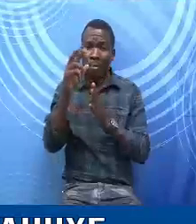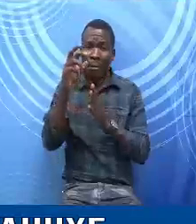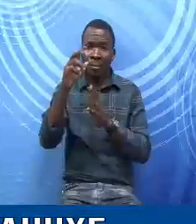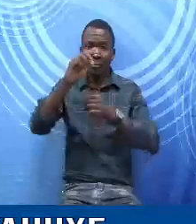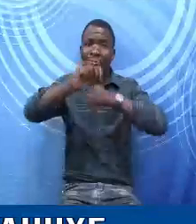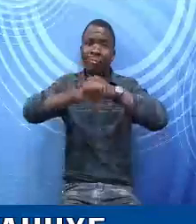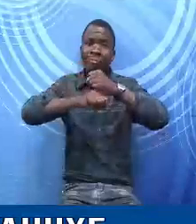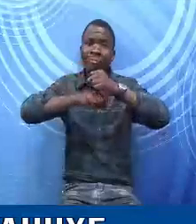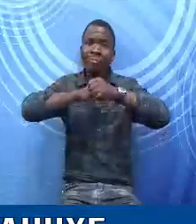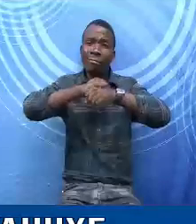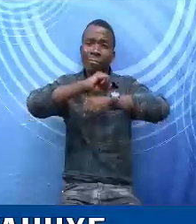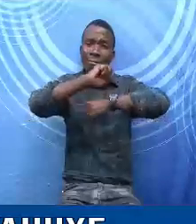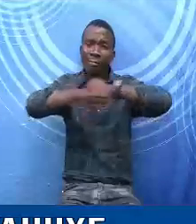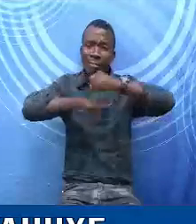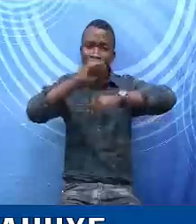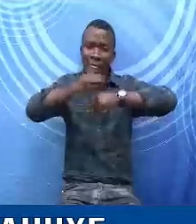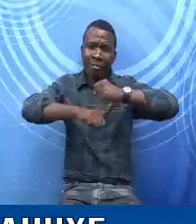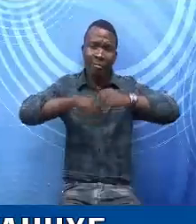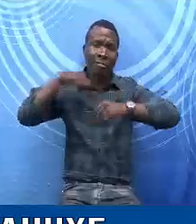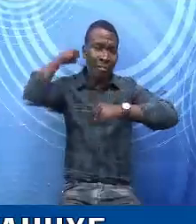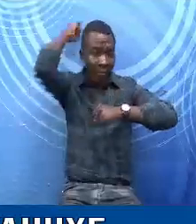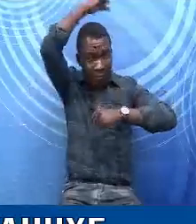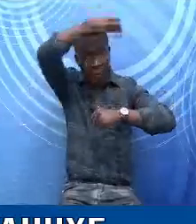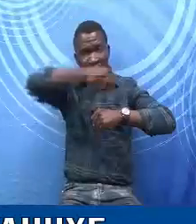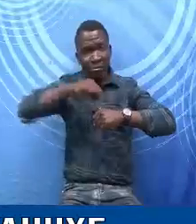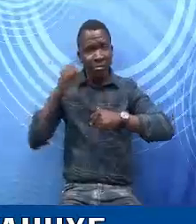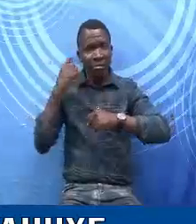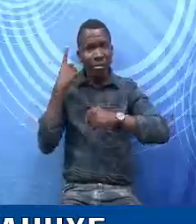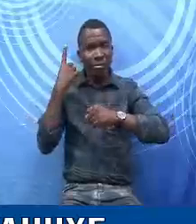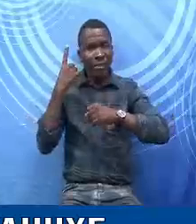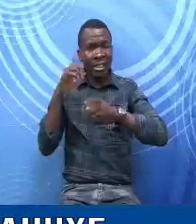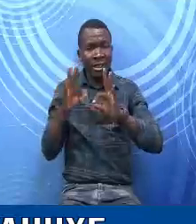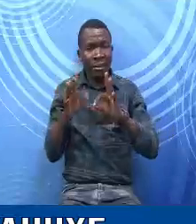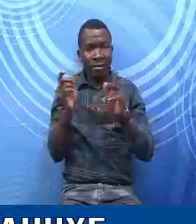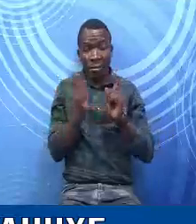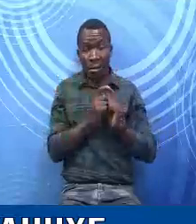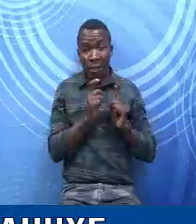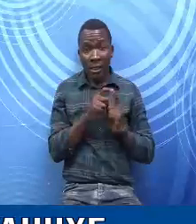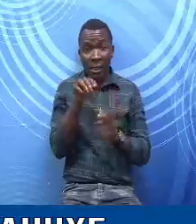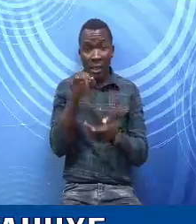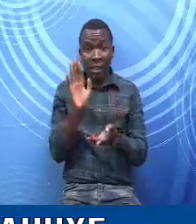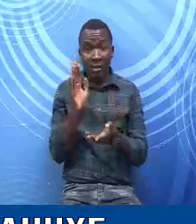ikamba urumva ni ibintu biteye agahinda rero